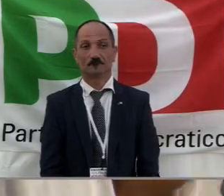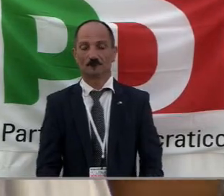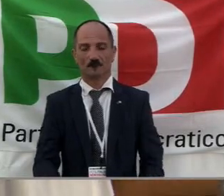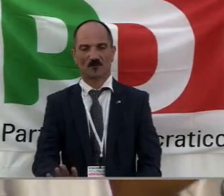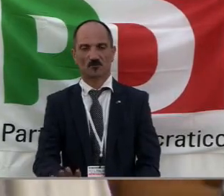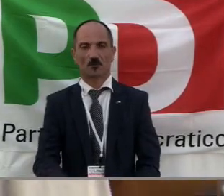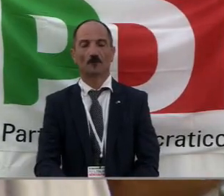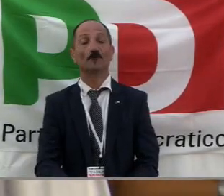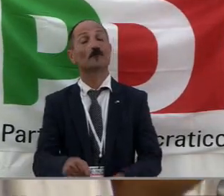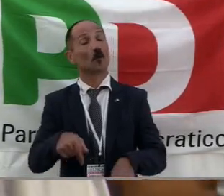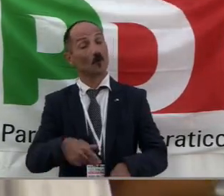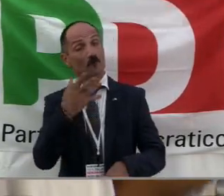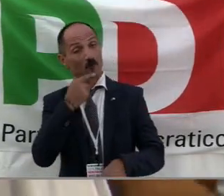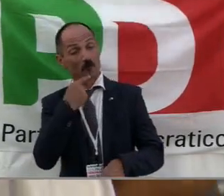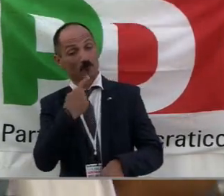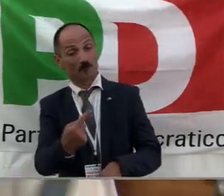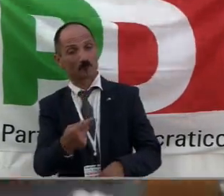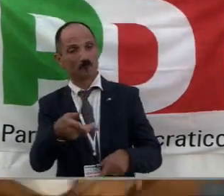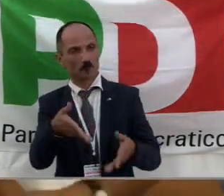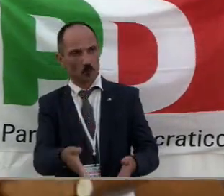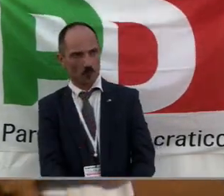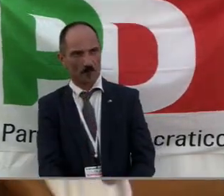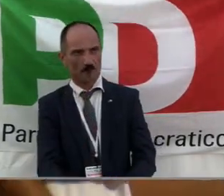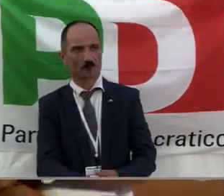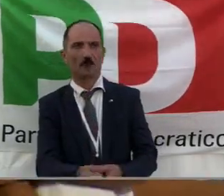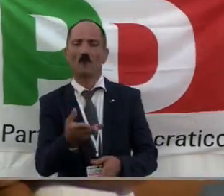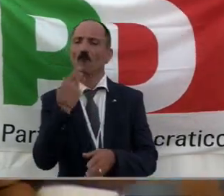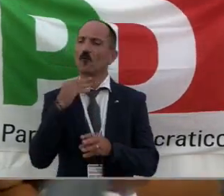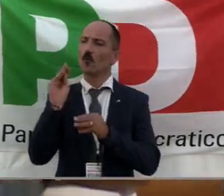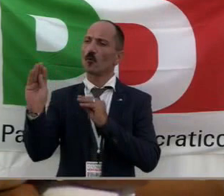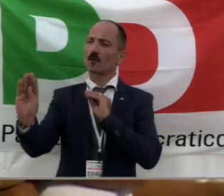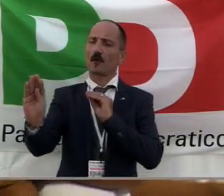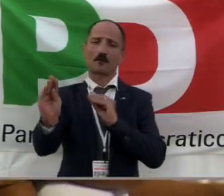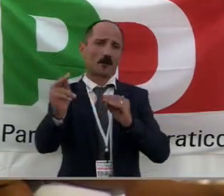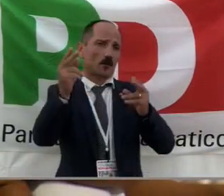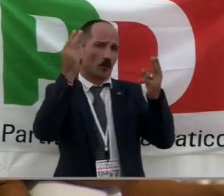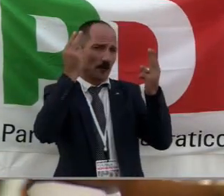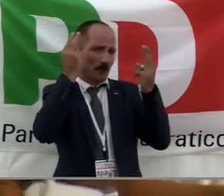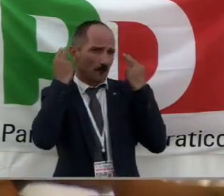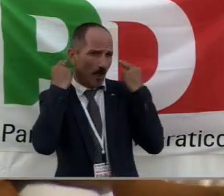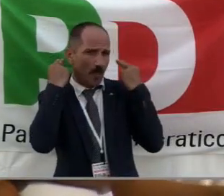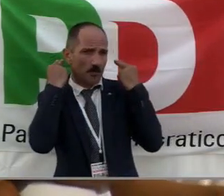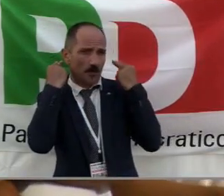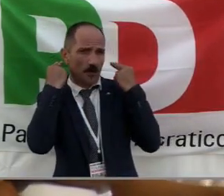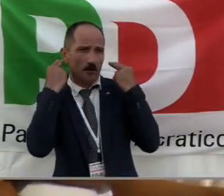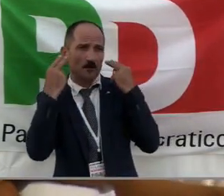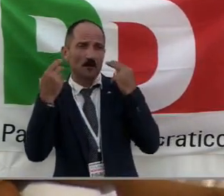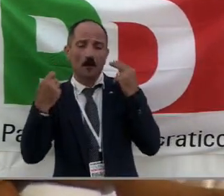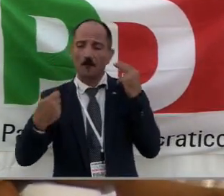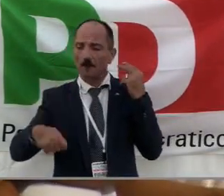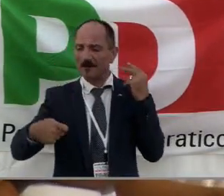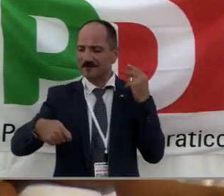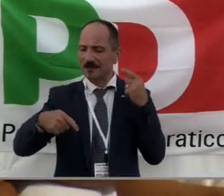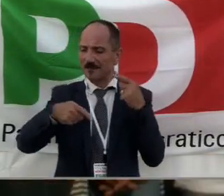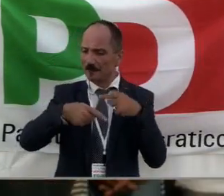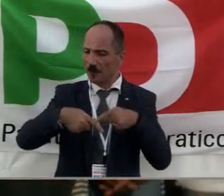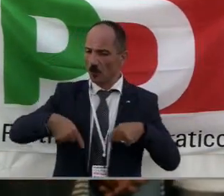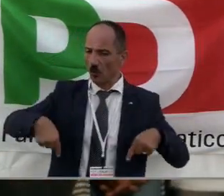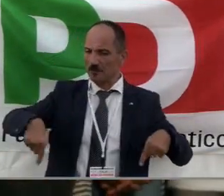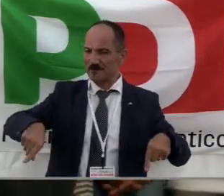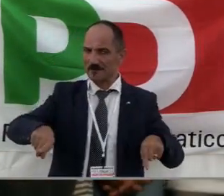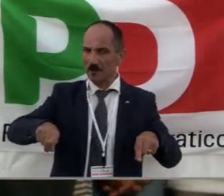E io voglio dire da qui, voglio chiedere da qui umilmente, se c'è un Presidente del